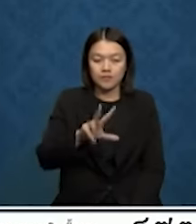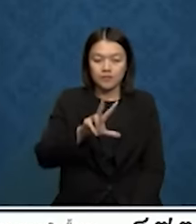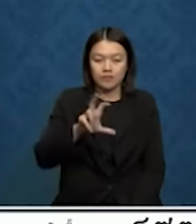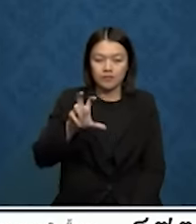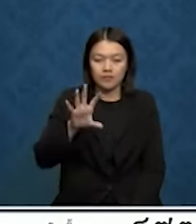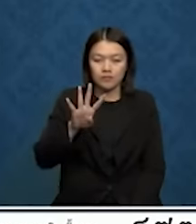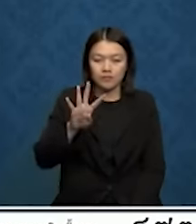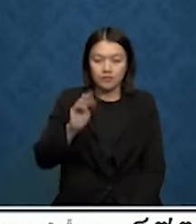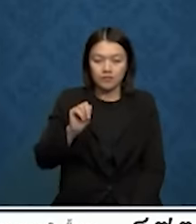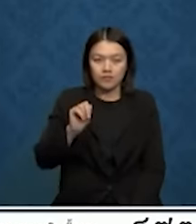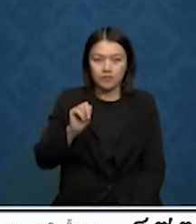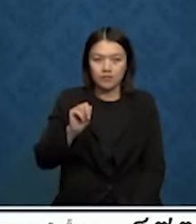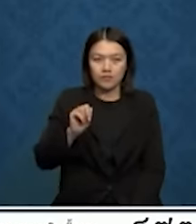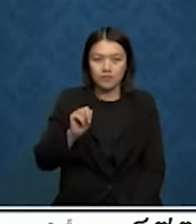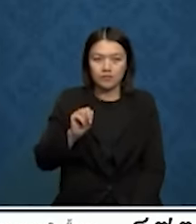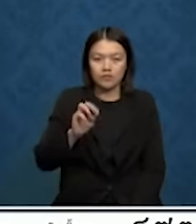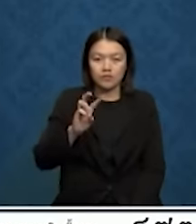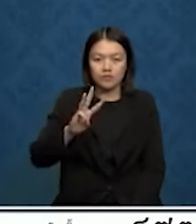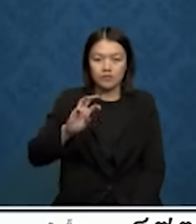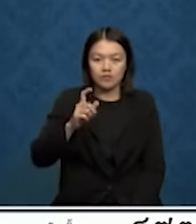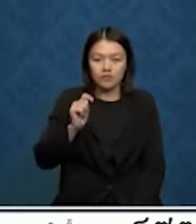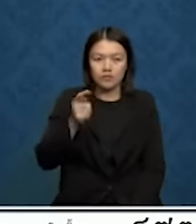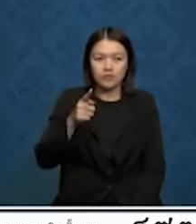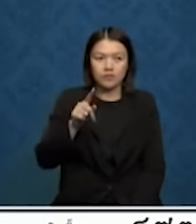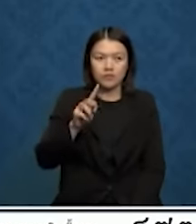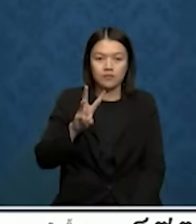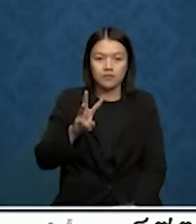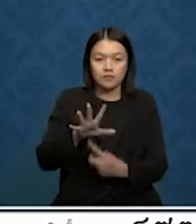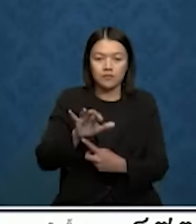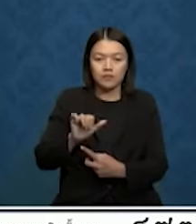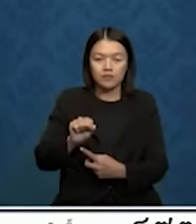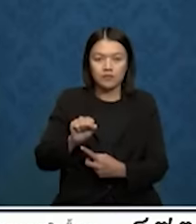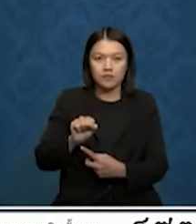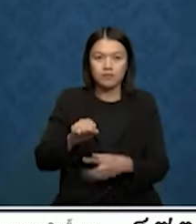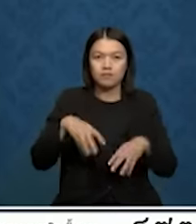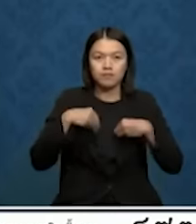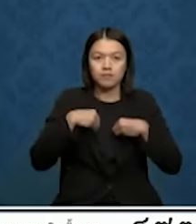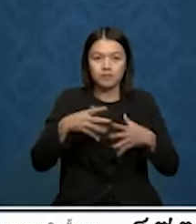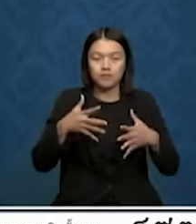340นายวิทวัฒน์ติชวานิช ไม่เห็นชอบครับ